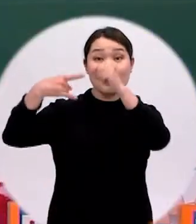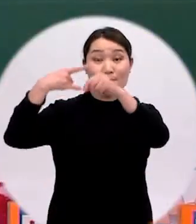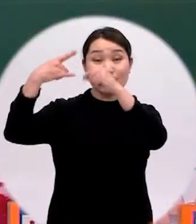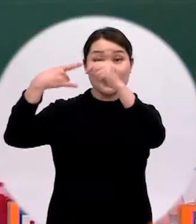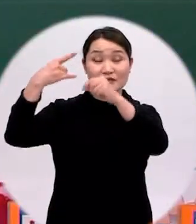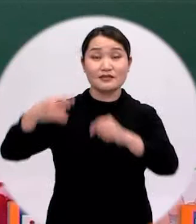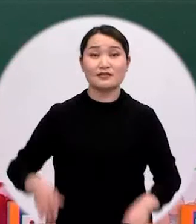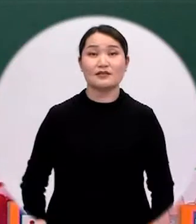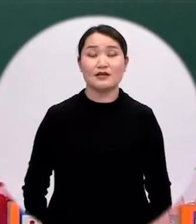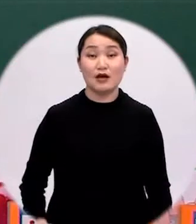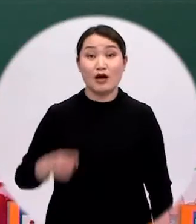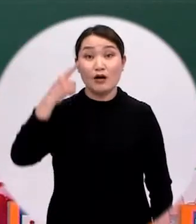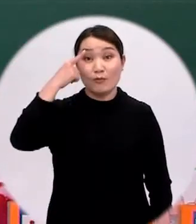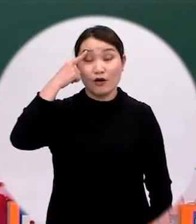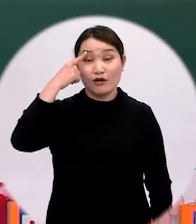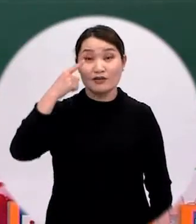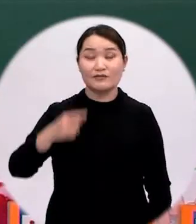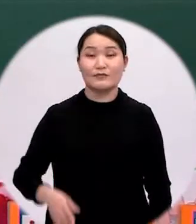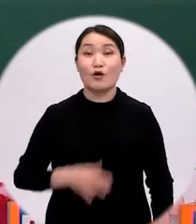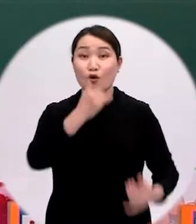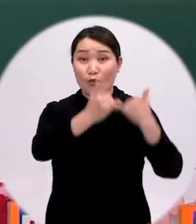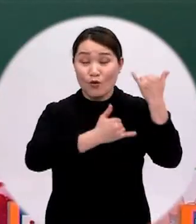Бичлэгт үндэсний их баяр наадмын